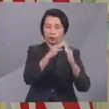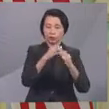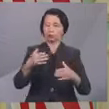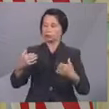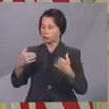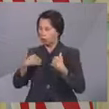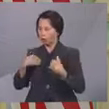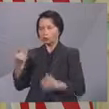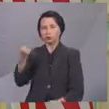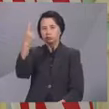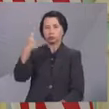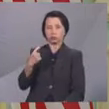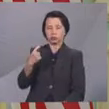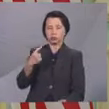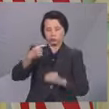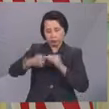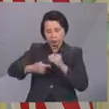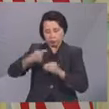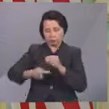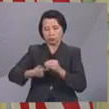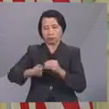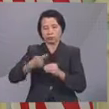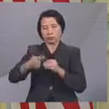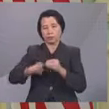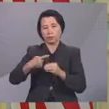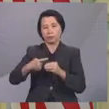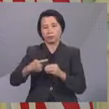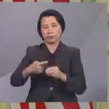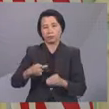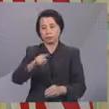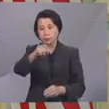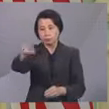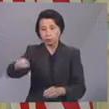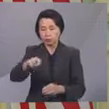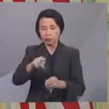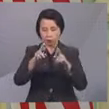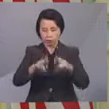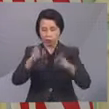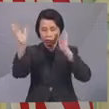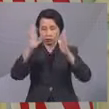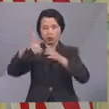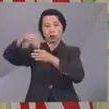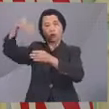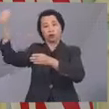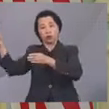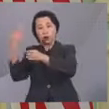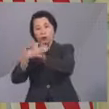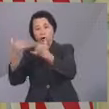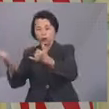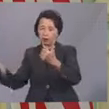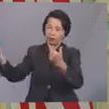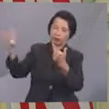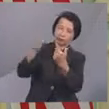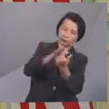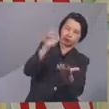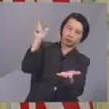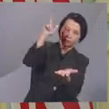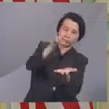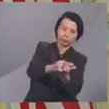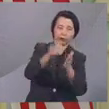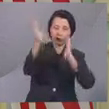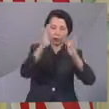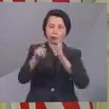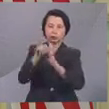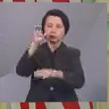bertanya mengenai mereka yang rakyat kita yang di luar negara yang ingin pulang ke Malaysia